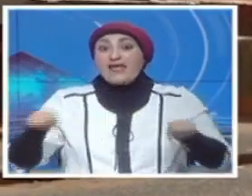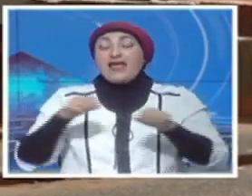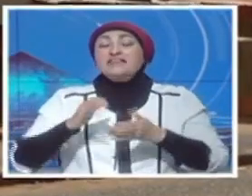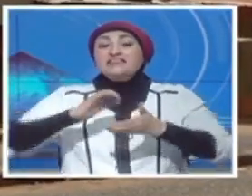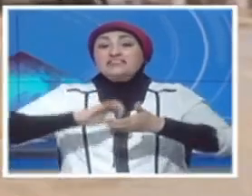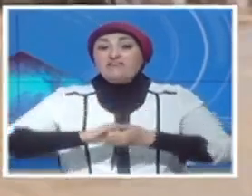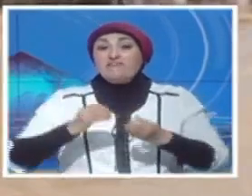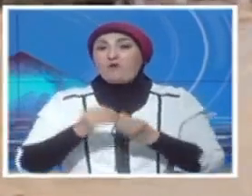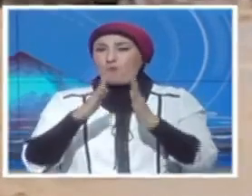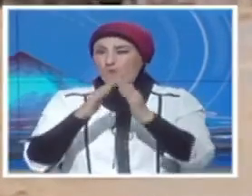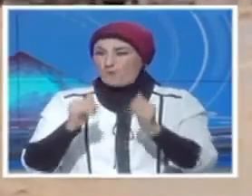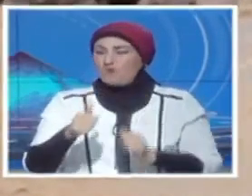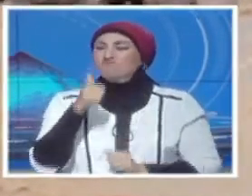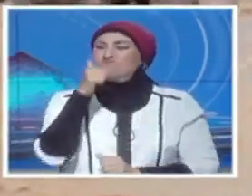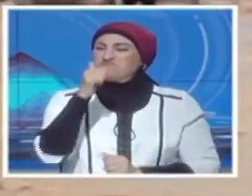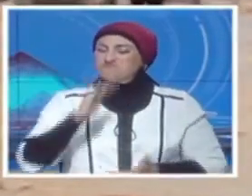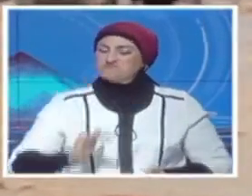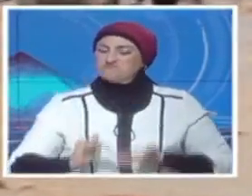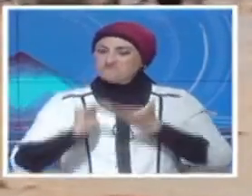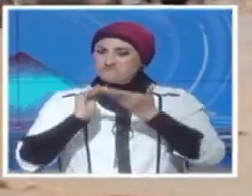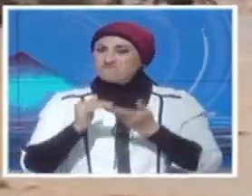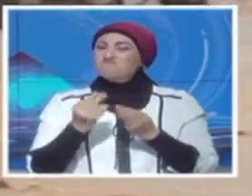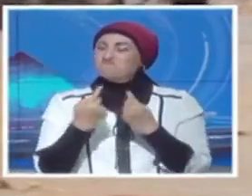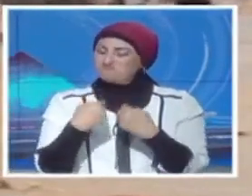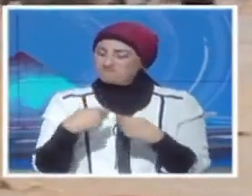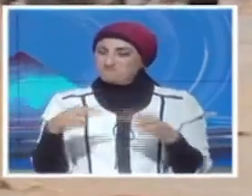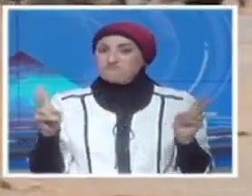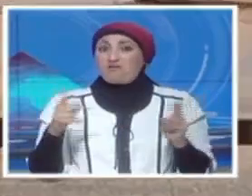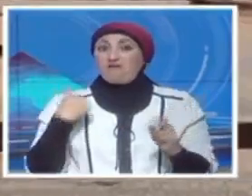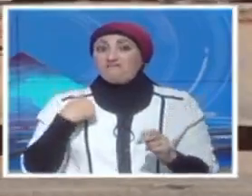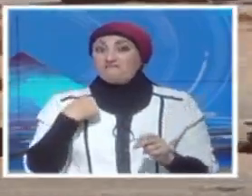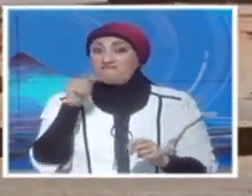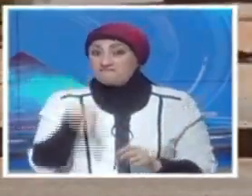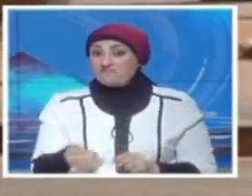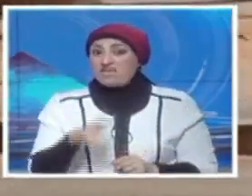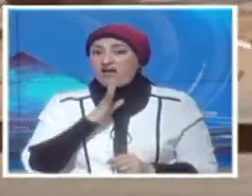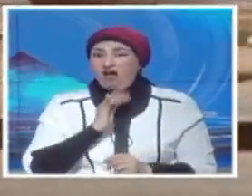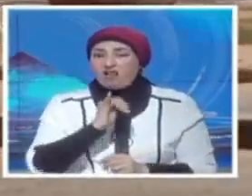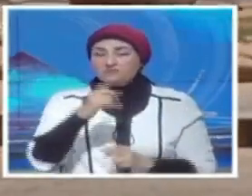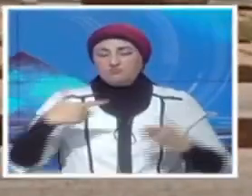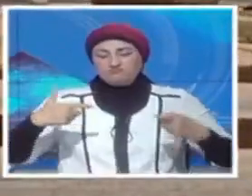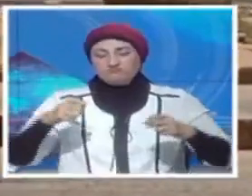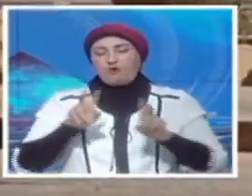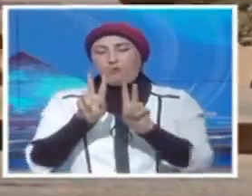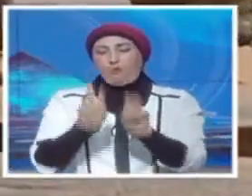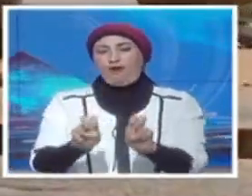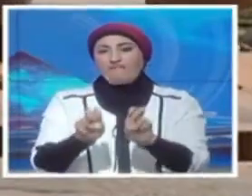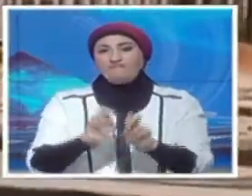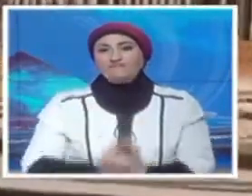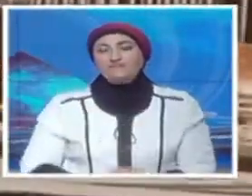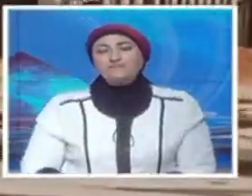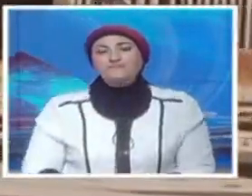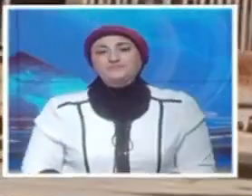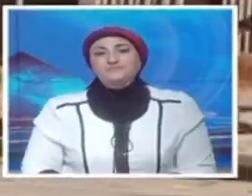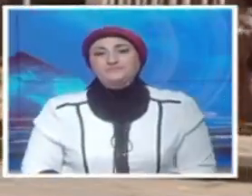ومصر ترحب وتبدي تطلعها للتوصل لوقف دائم لإطلاق النار.